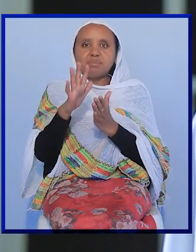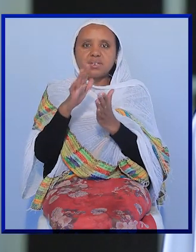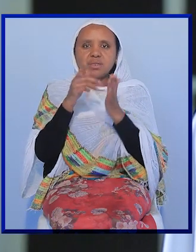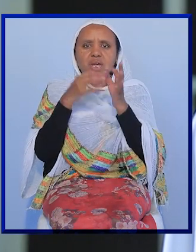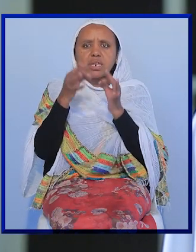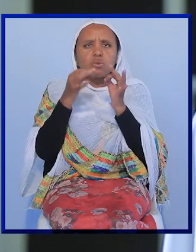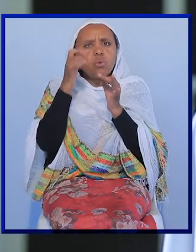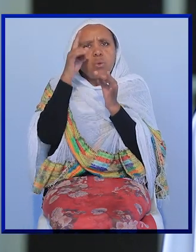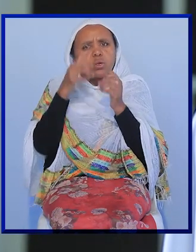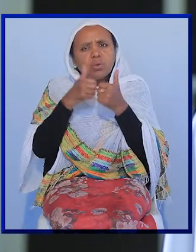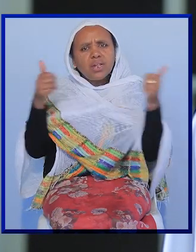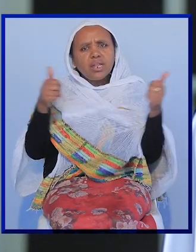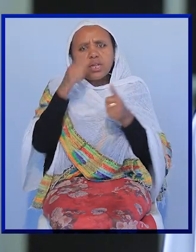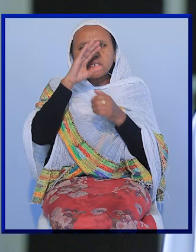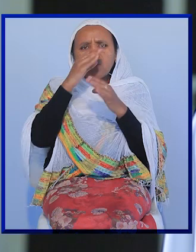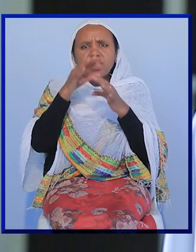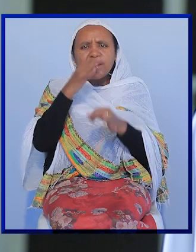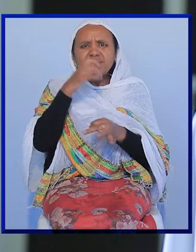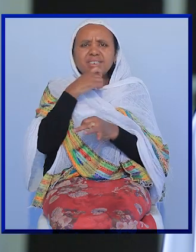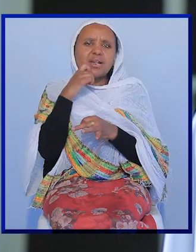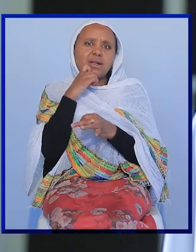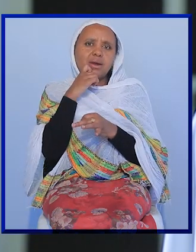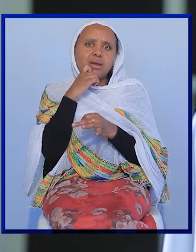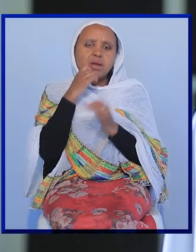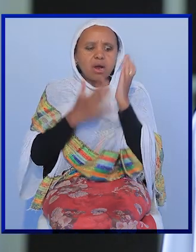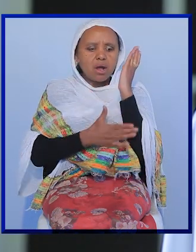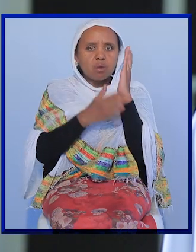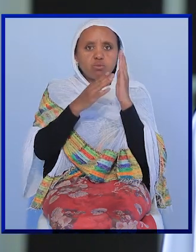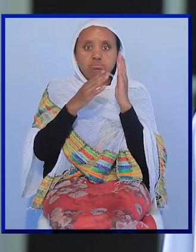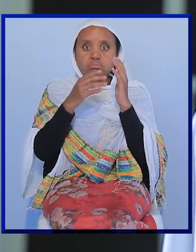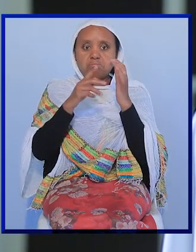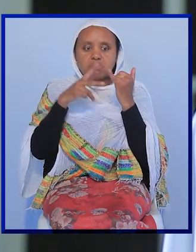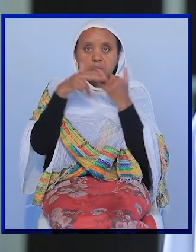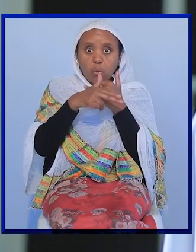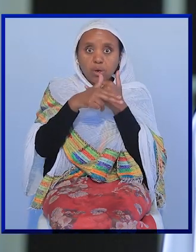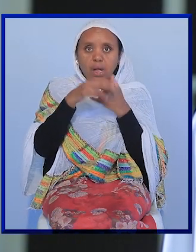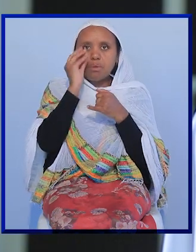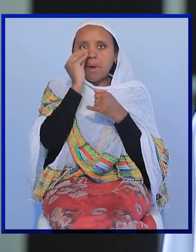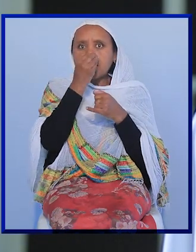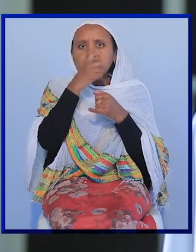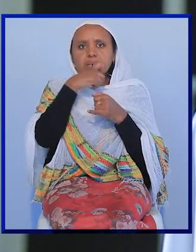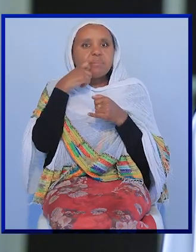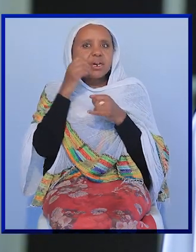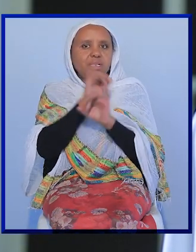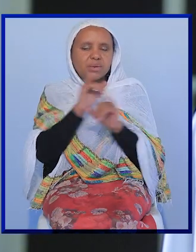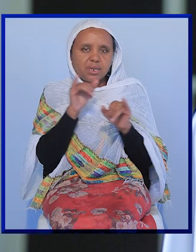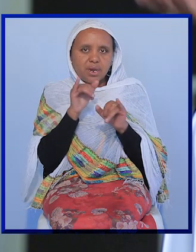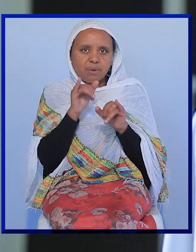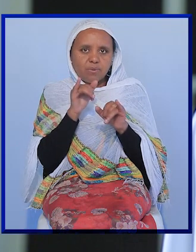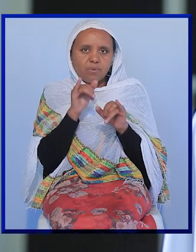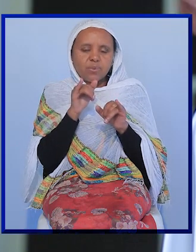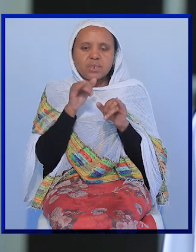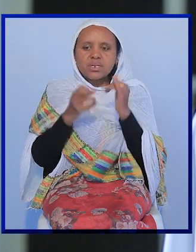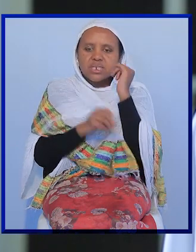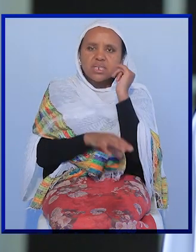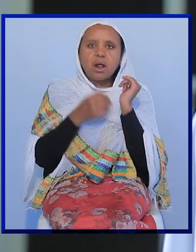ነው። ከእርሱ የተለየ የሰው ነፍስ ደረቅ ይሆናል። ልክ ከግንዱ ሲለየ አበባ እንደሚደርቅ። አበባ የተክሉ ብቸኛ አካል አይደለችም።